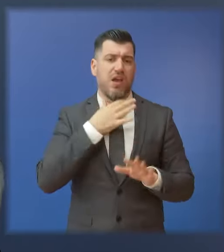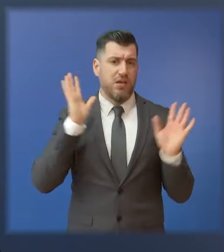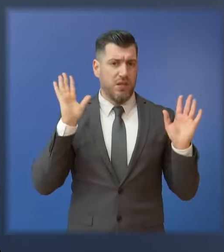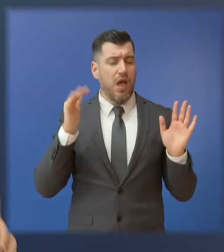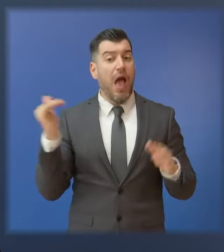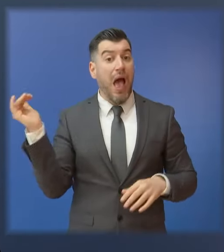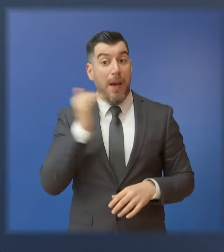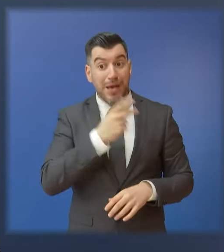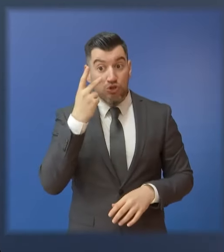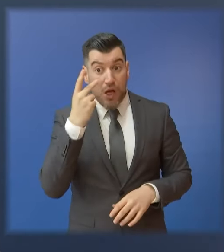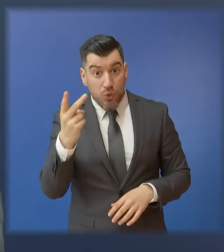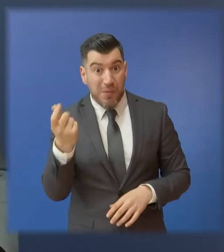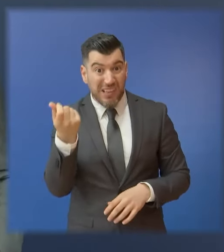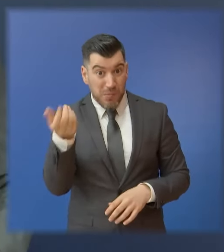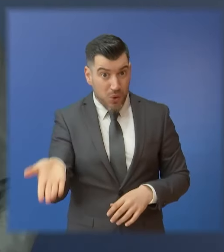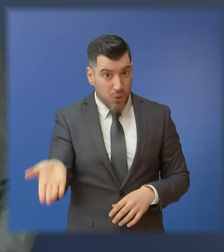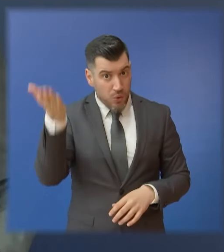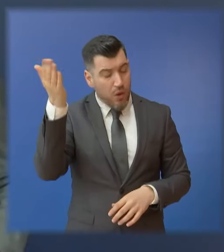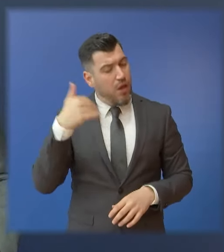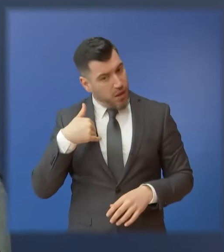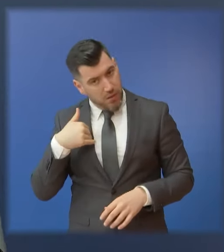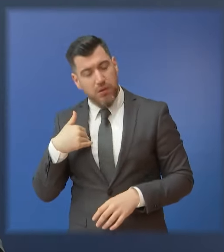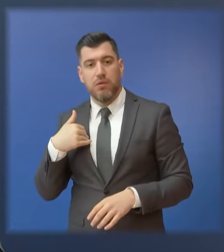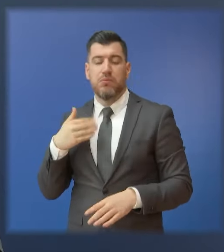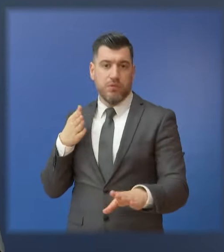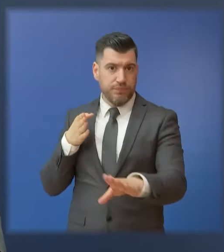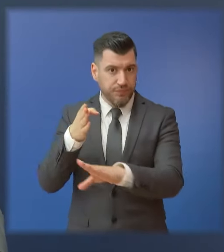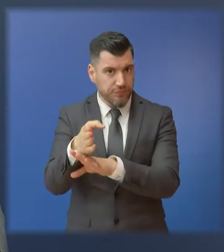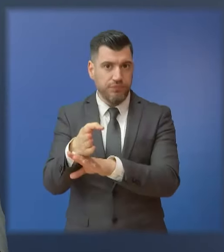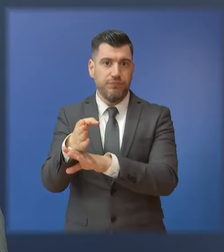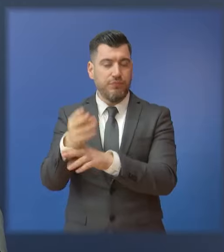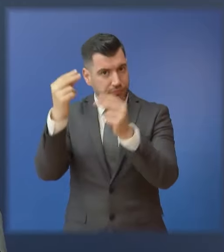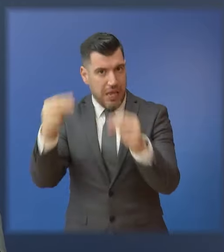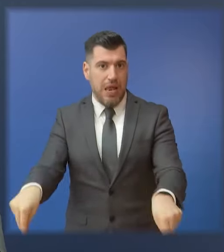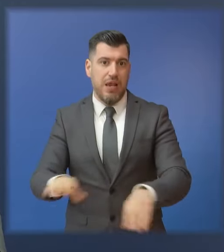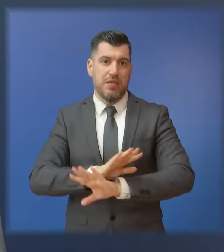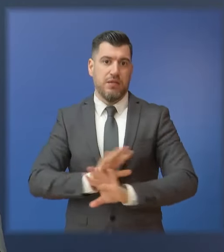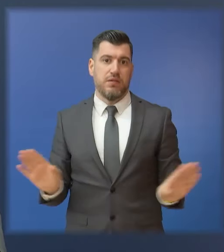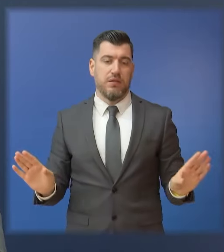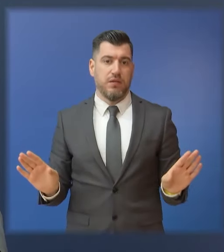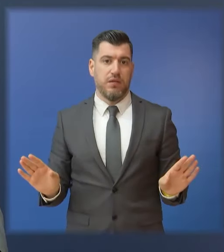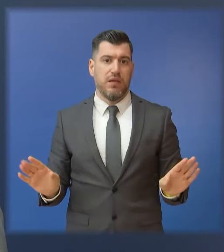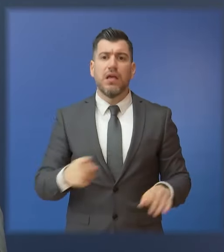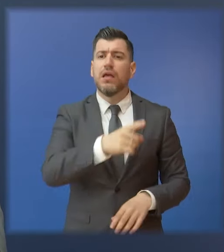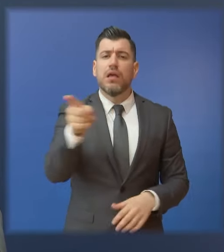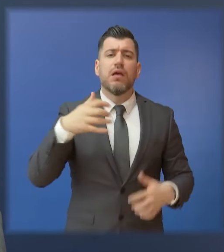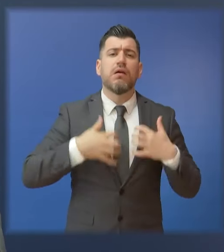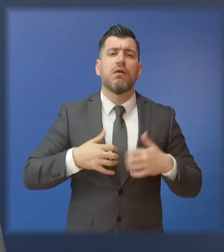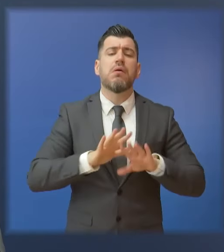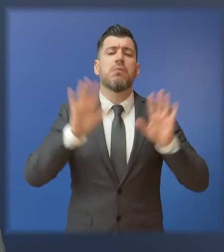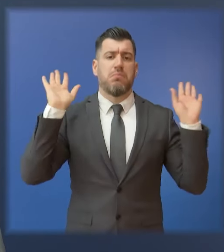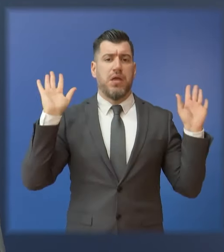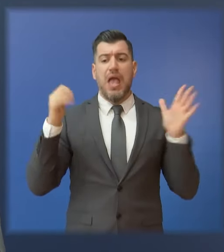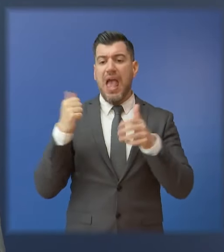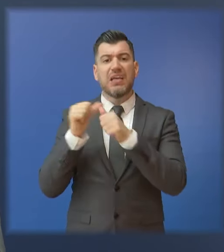κάνει σε όλες τις προηγούμενες περιπτώσεις αλλά επαναλαμβάνω για να μην υπάρχει ανησυχία στους πολίτες στοιχεία πλέον 6 μηνών